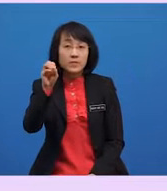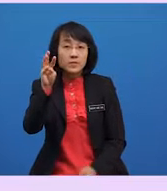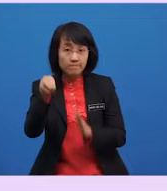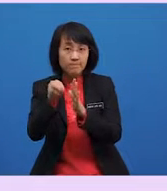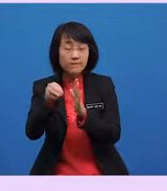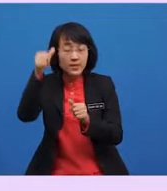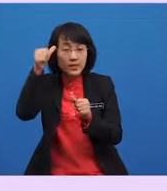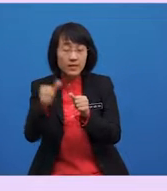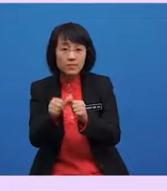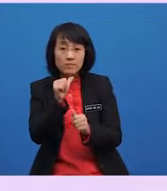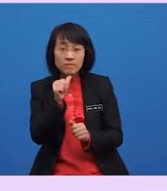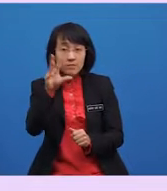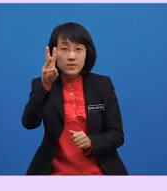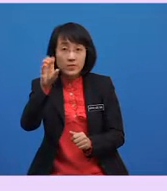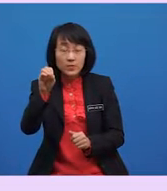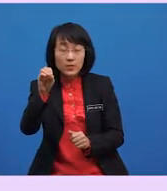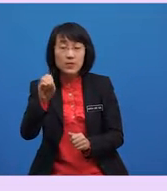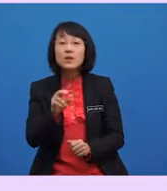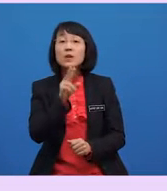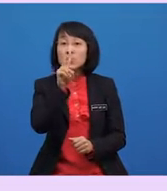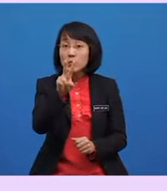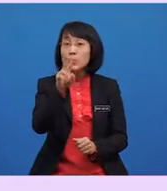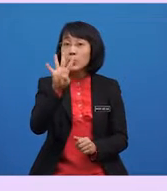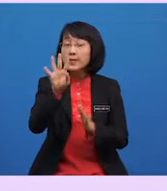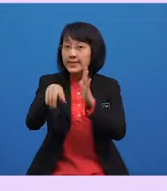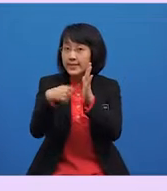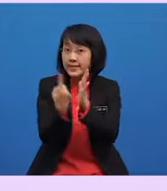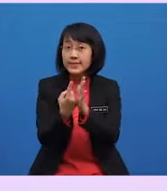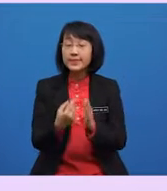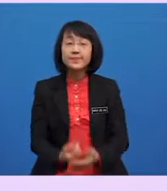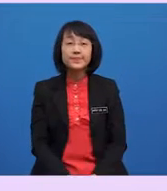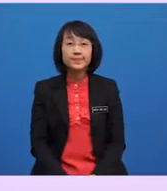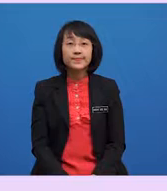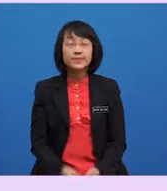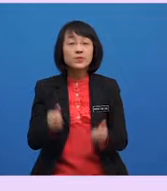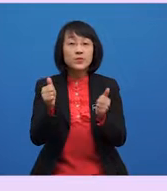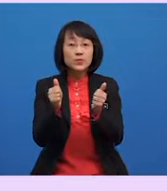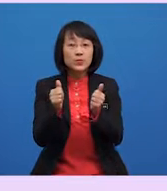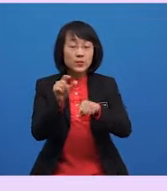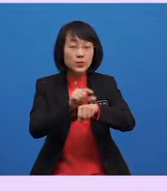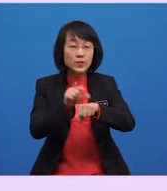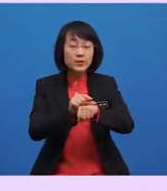minit. Dengan menggunakan langkah pengiraan yang sama,